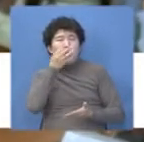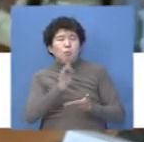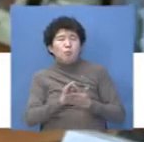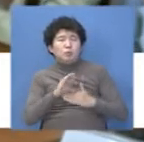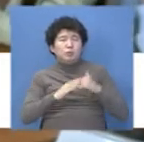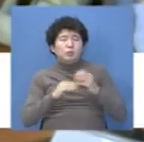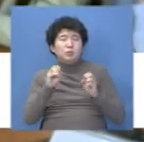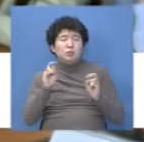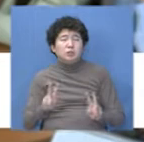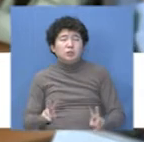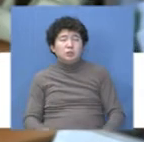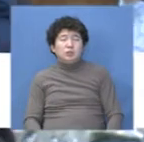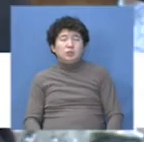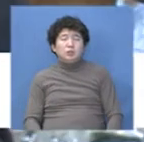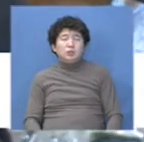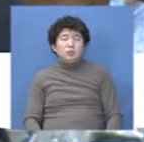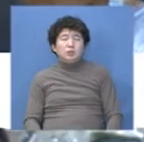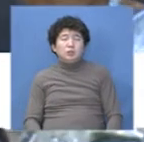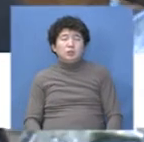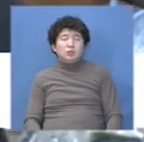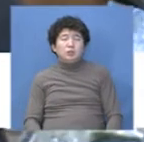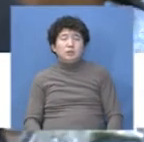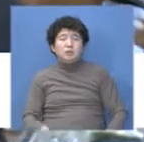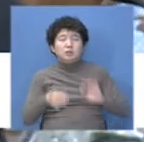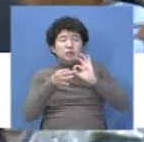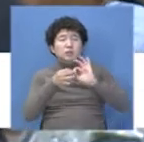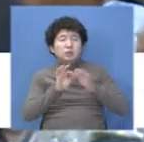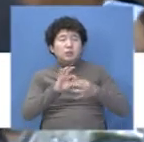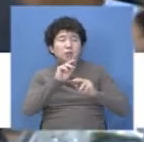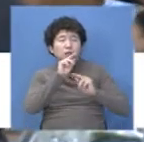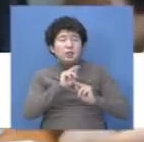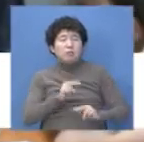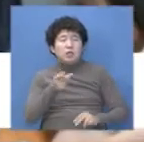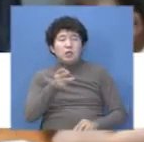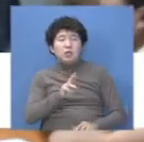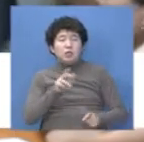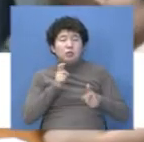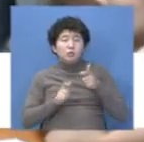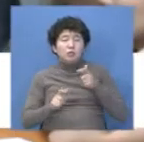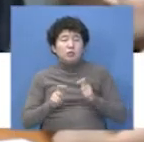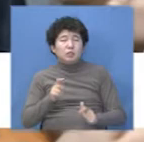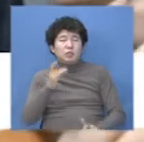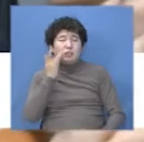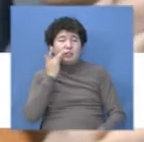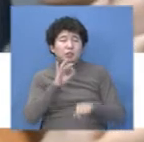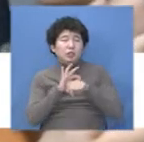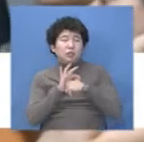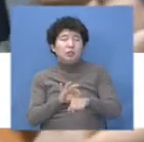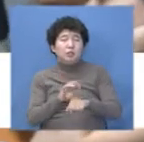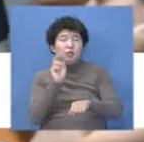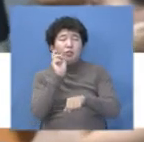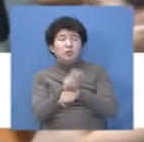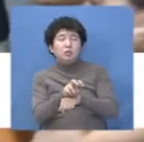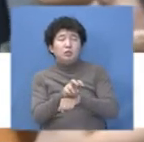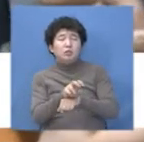Как рассказывают отраслевые специалисты, информационно-разъяснительная работа для студентов проводится на постоянной основе. При посещении